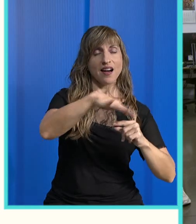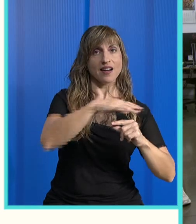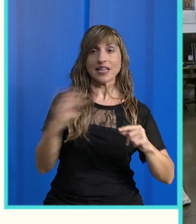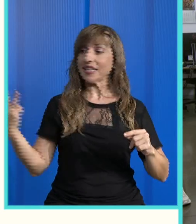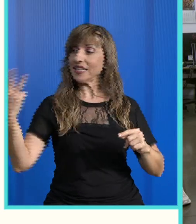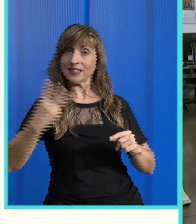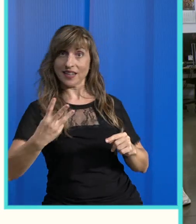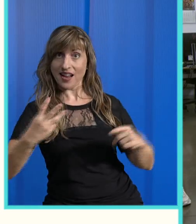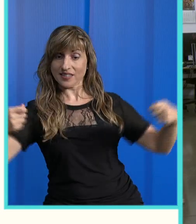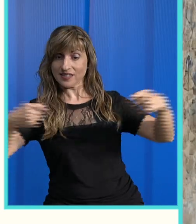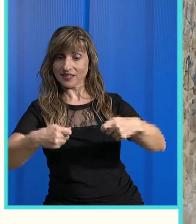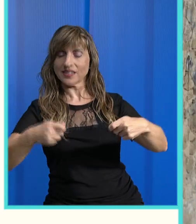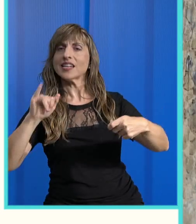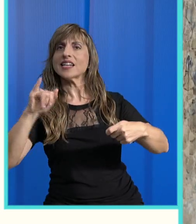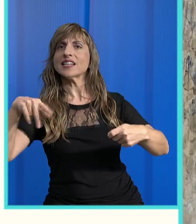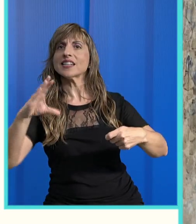'Incasol.